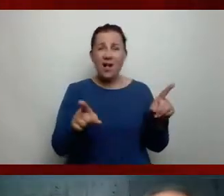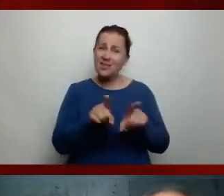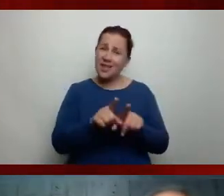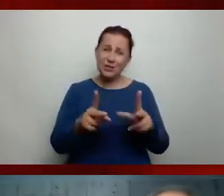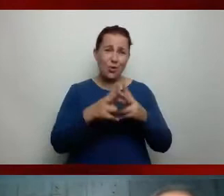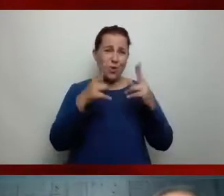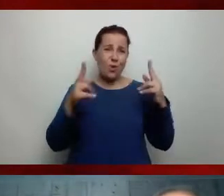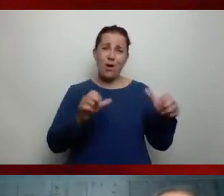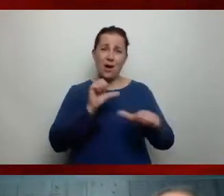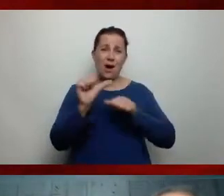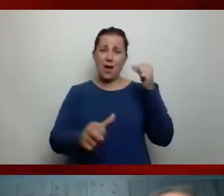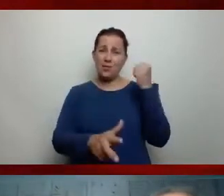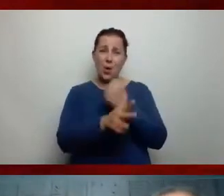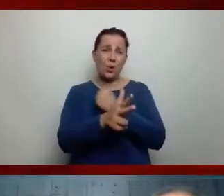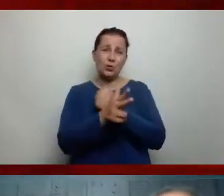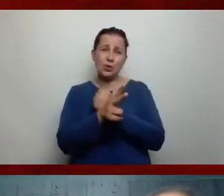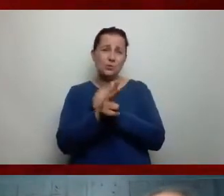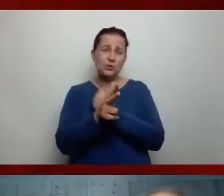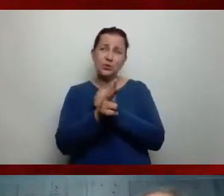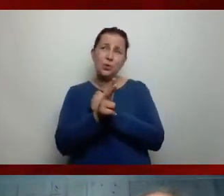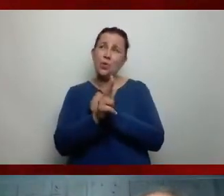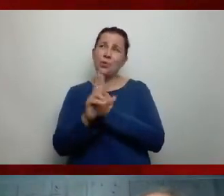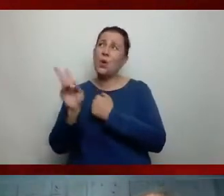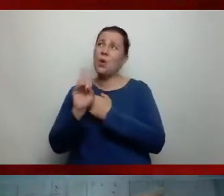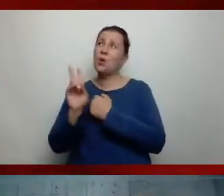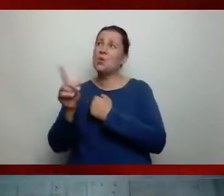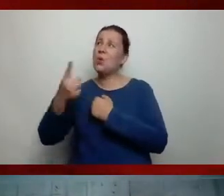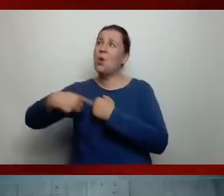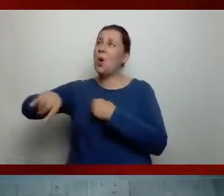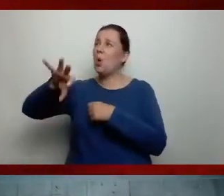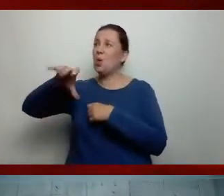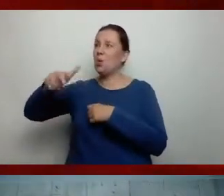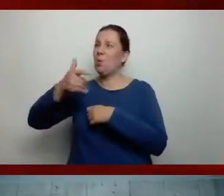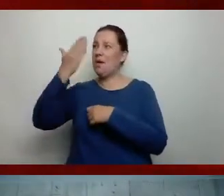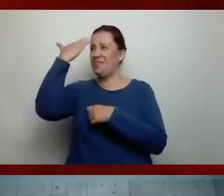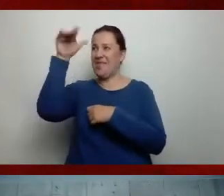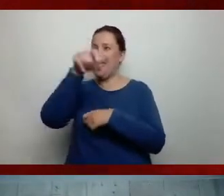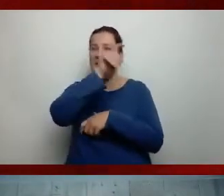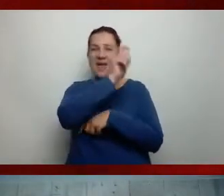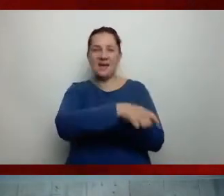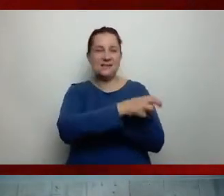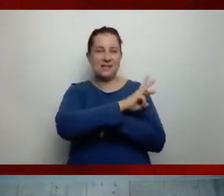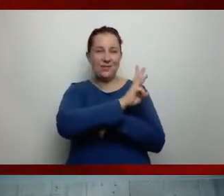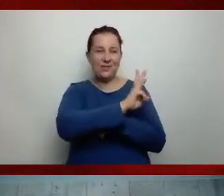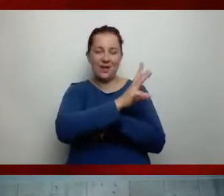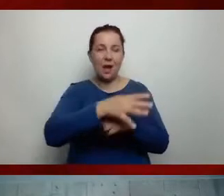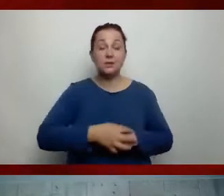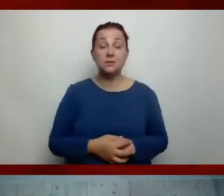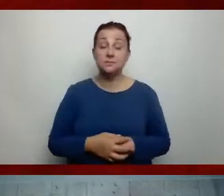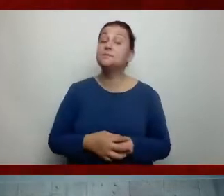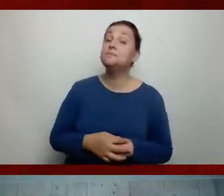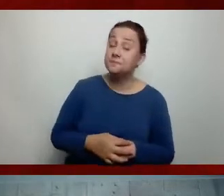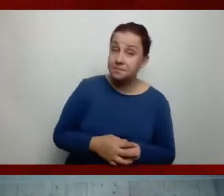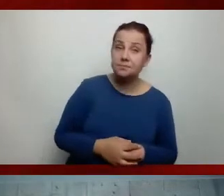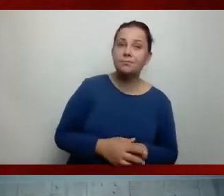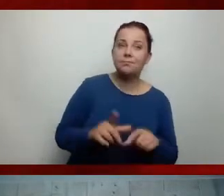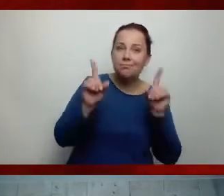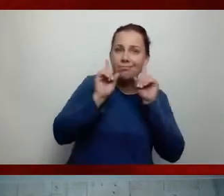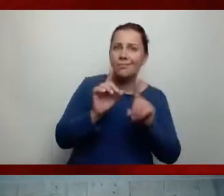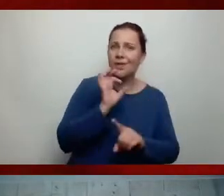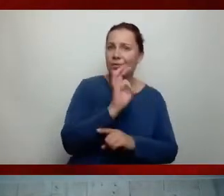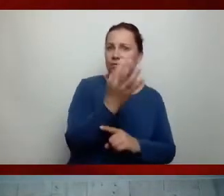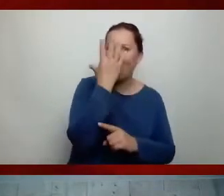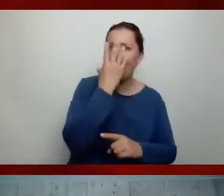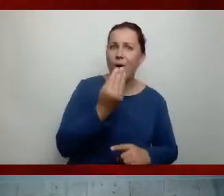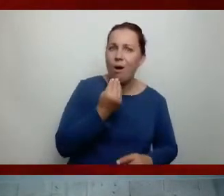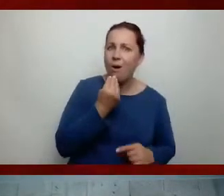jeszcze był dla pewnych warstw zupełnie nieznany. No właśnie, przecież jego obrazy w zdecydowanej